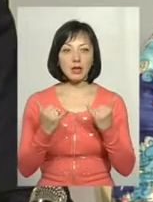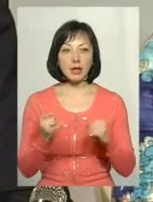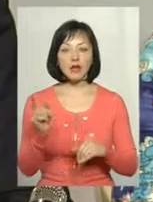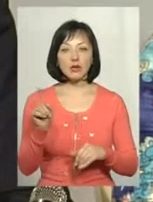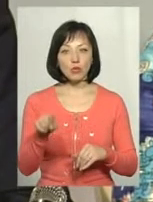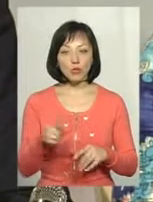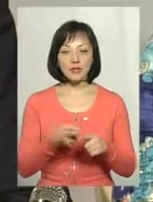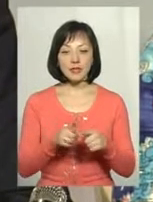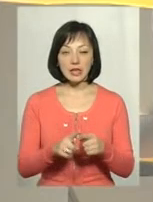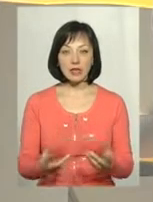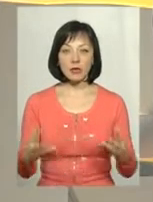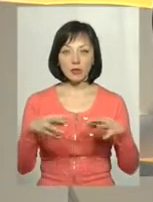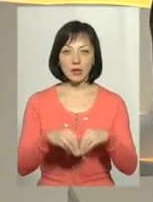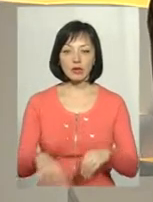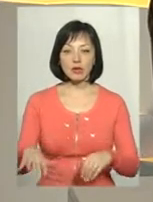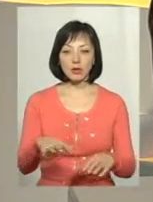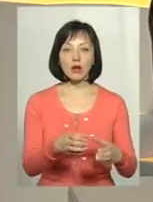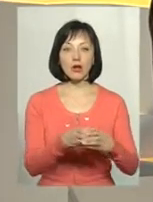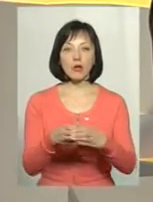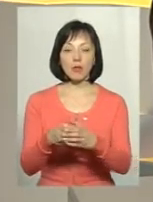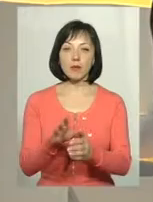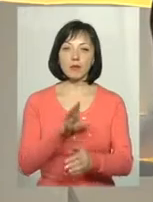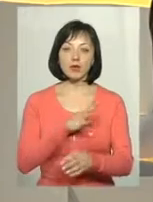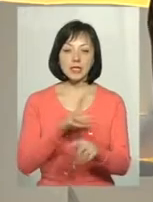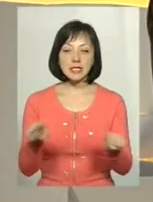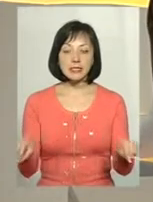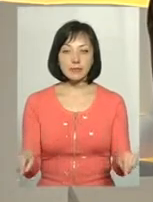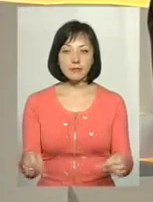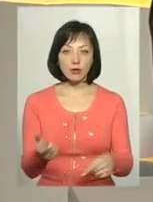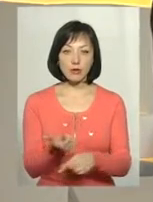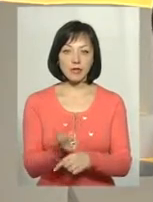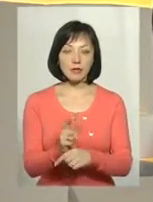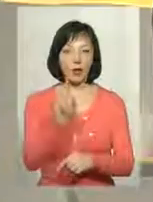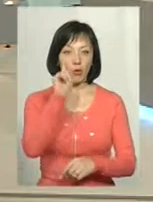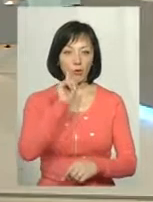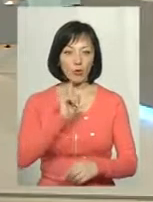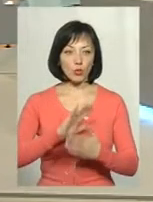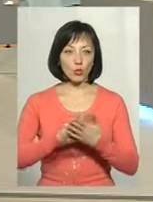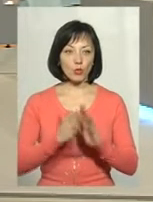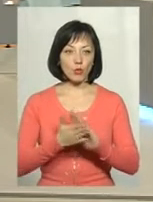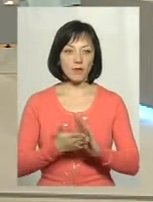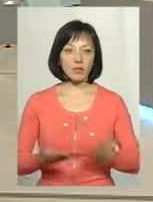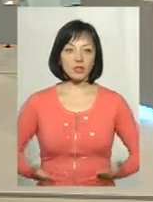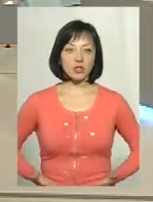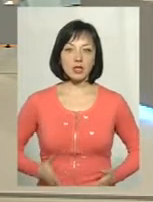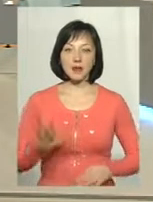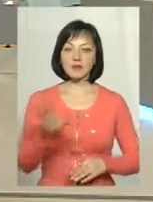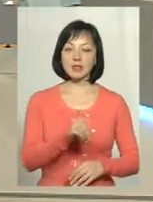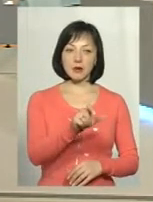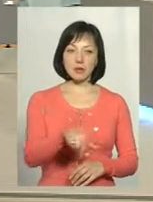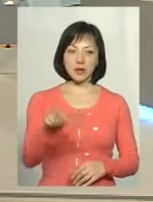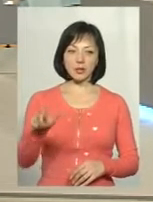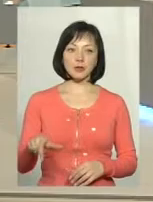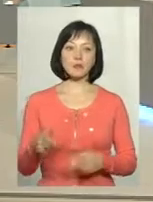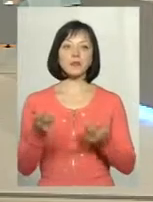аби в тих об'єднаних територіальних громадах були створені максимально комфортні умови для життя всіх мешканців. Так, дійсно це